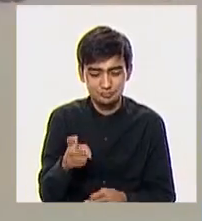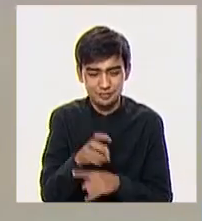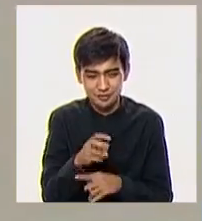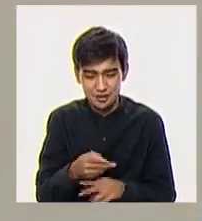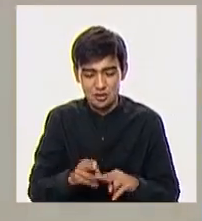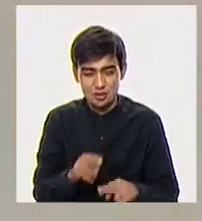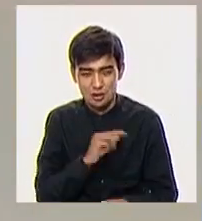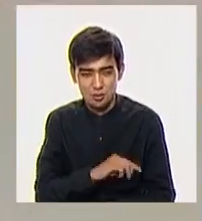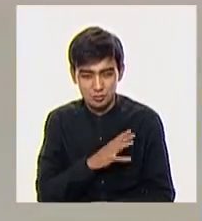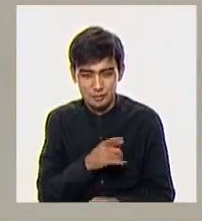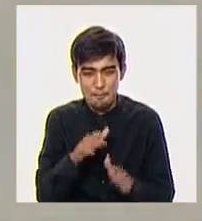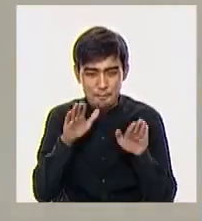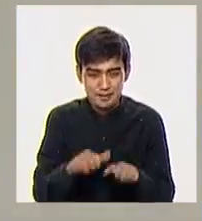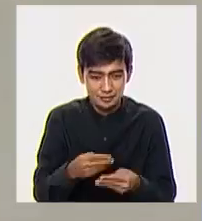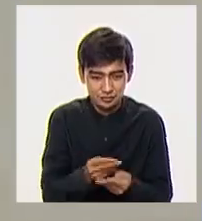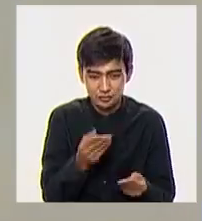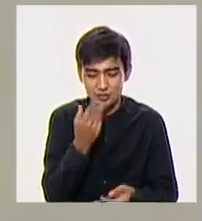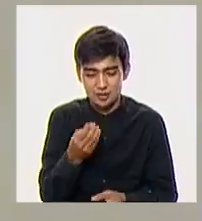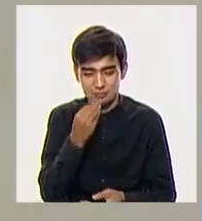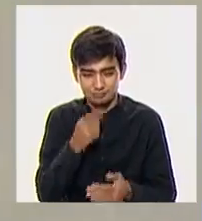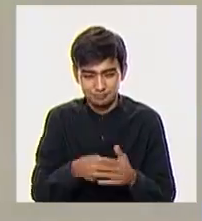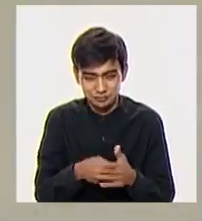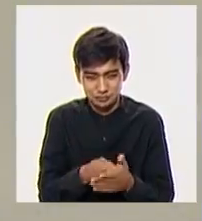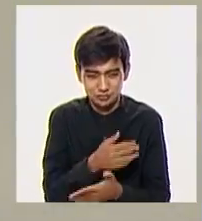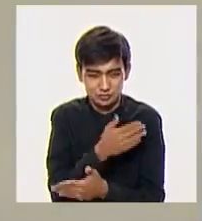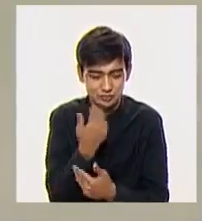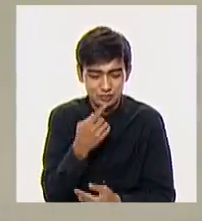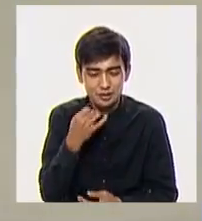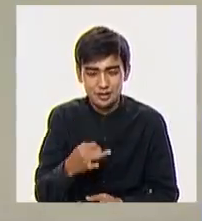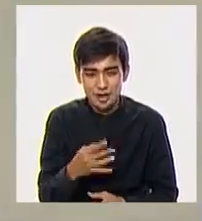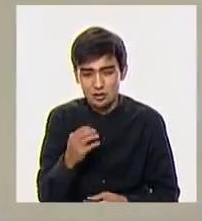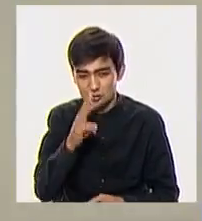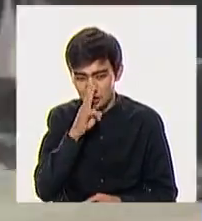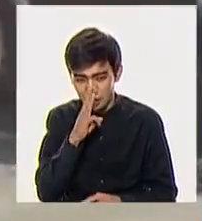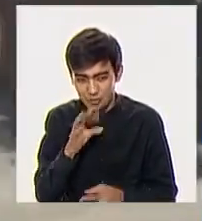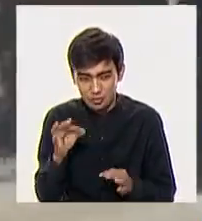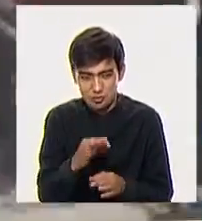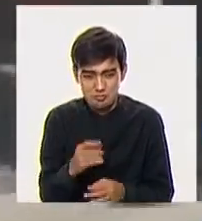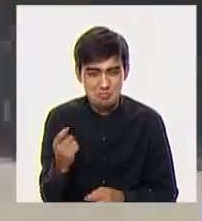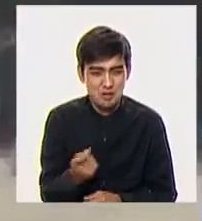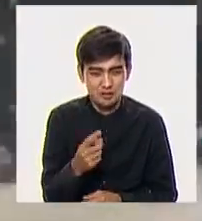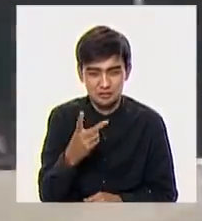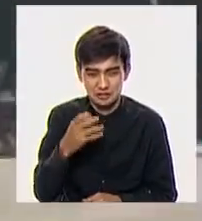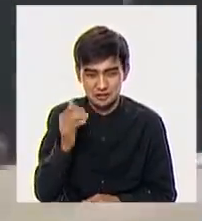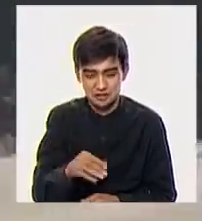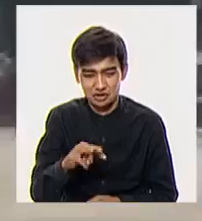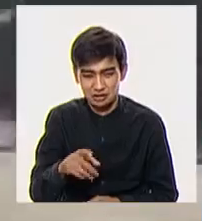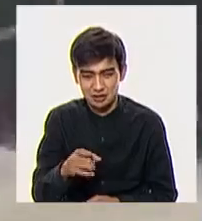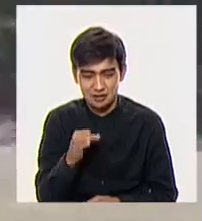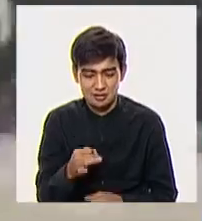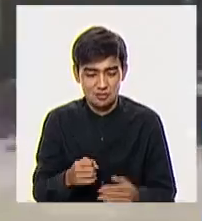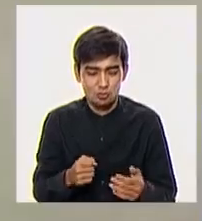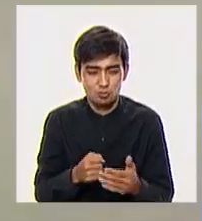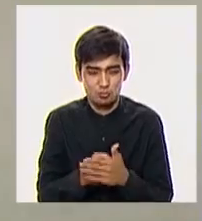тауып жүргендерді не жатын орынмен, не аспен қамтамасыз етпейді дейді. Оның үстіне айлық жалақы да мардымсыз 200 мың теңгеден әрі аспайды